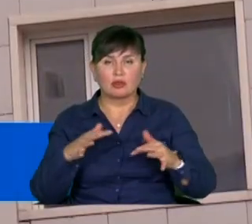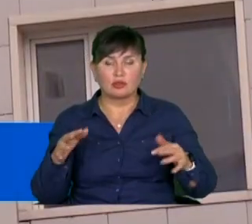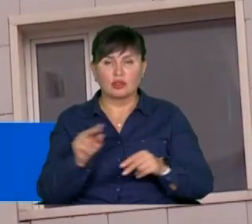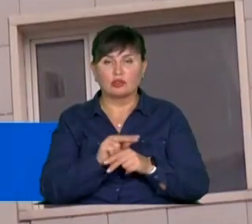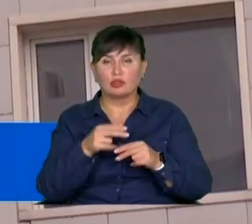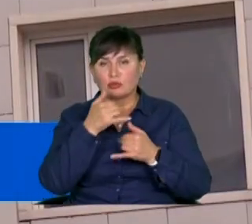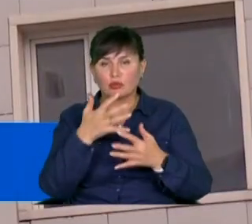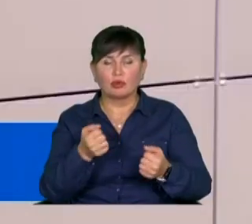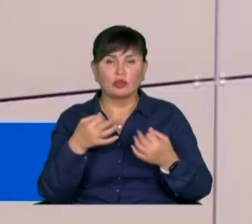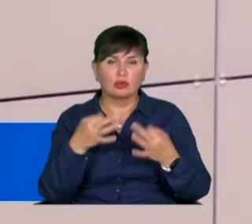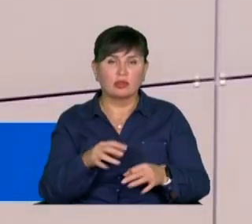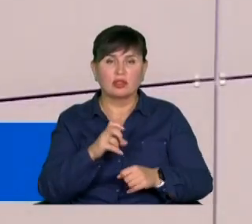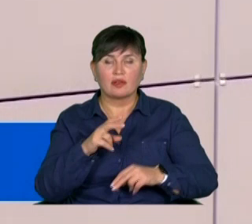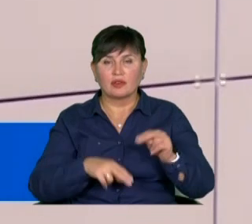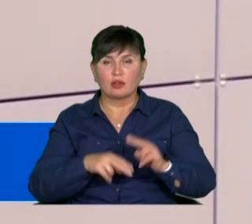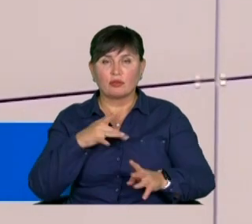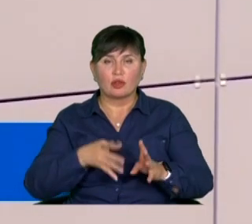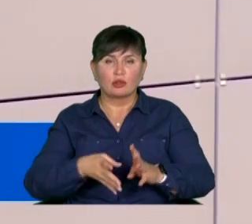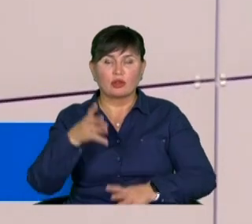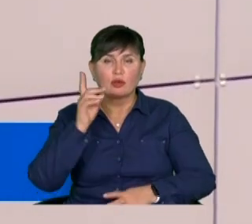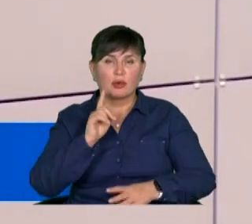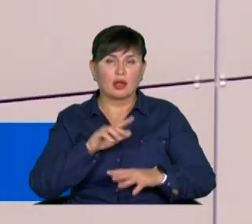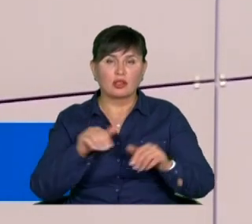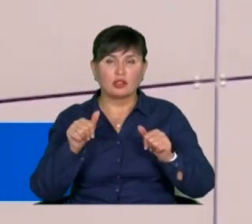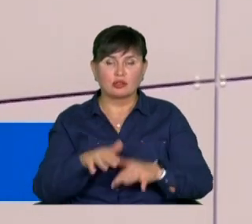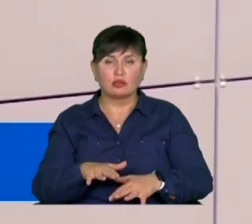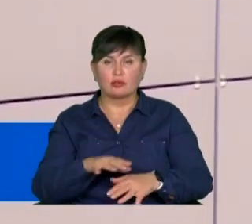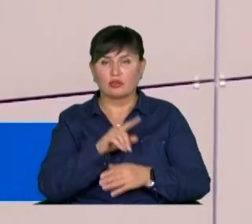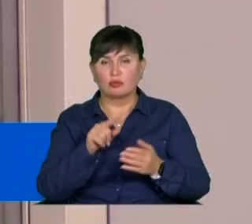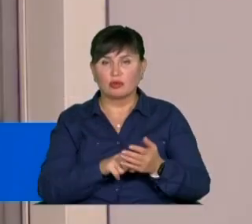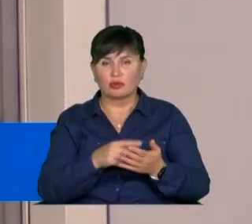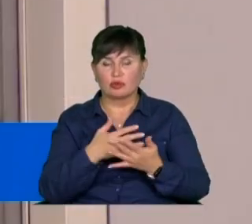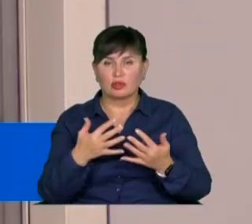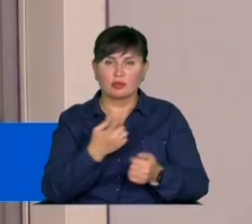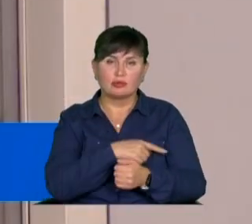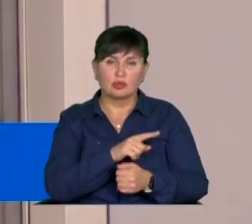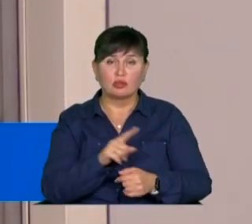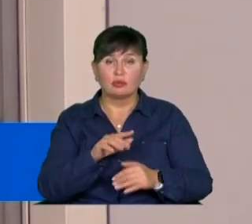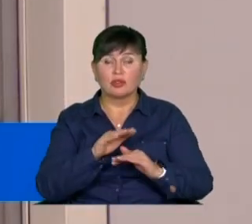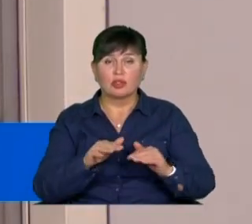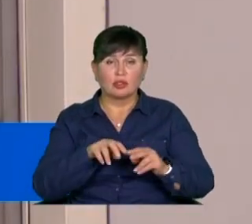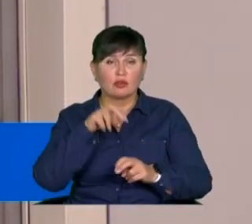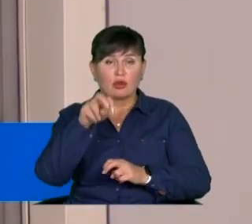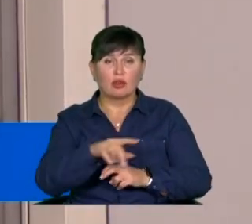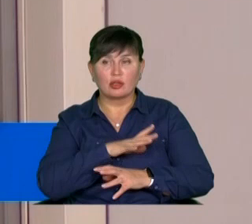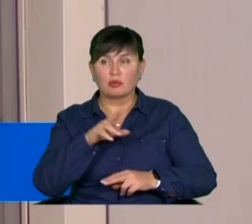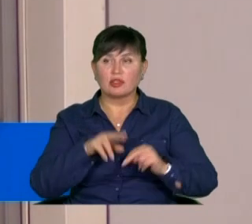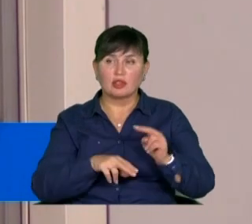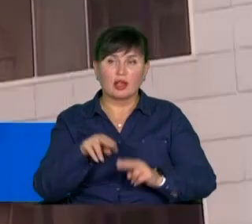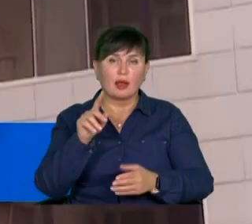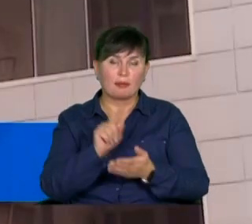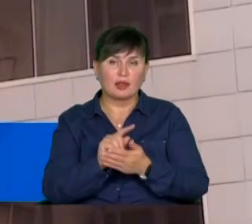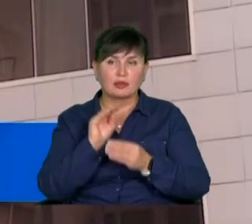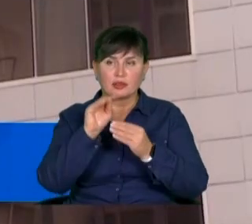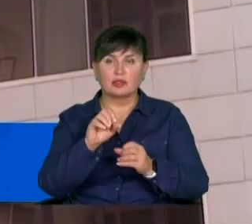смогут получать разрешение на возведение многоэтажек, пока не решен вопрос с социальными объектами. А чтобы дети не выпадали из окон, строители обязаны